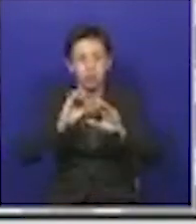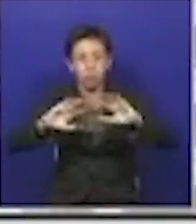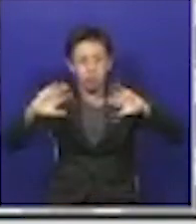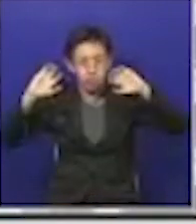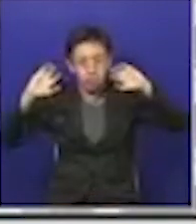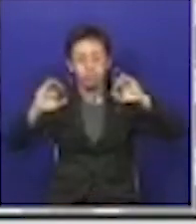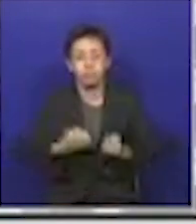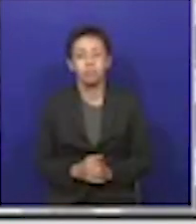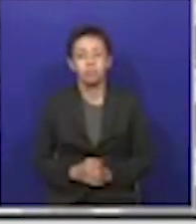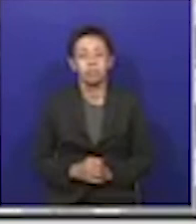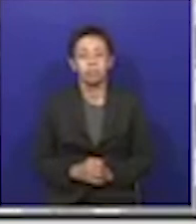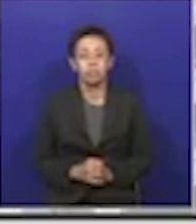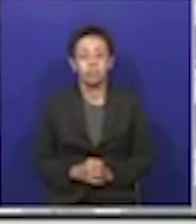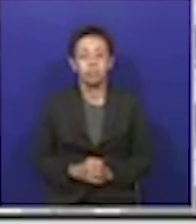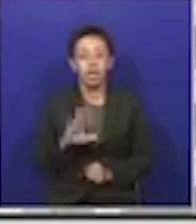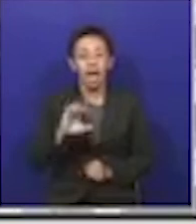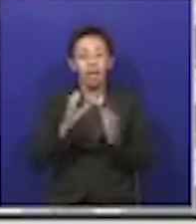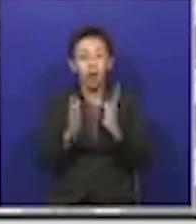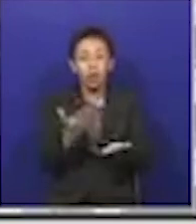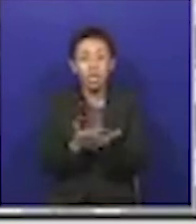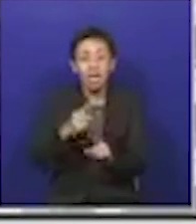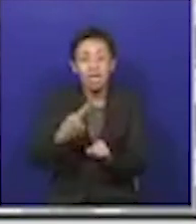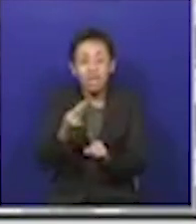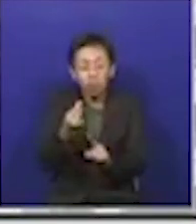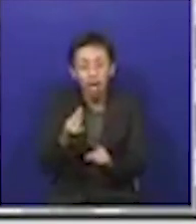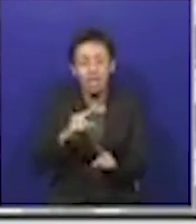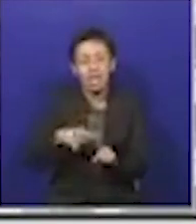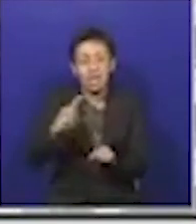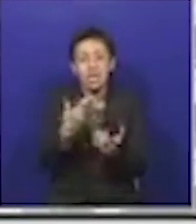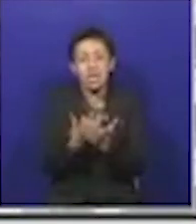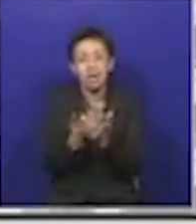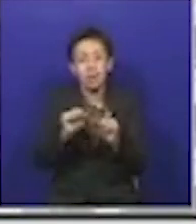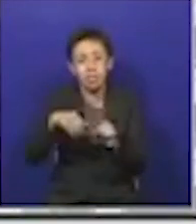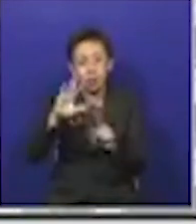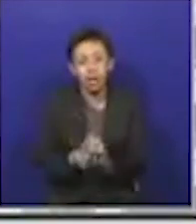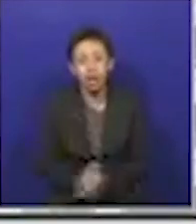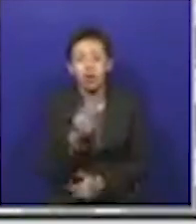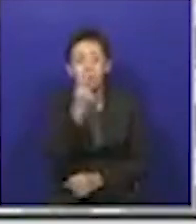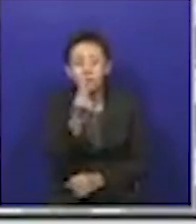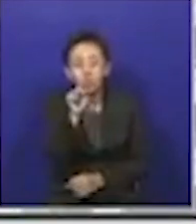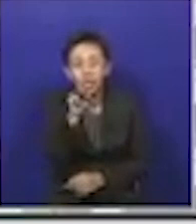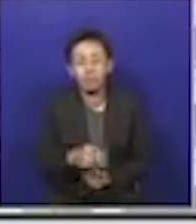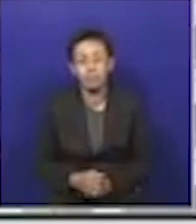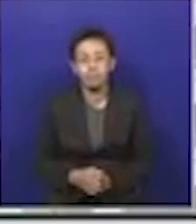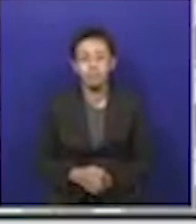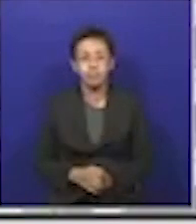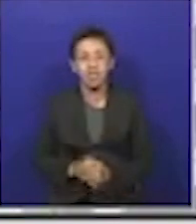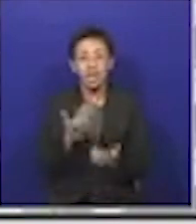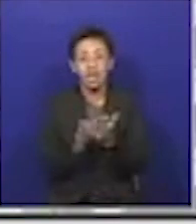ารฮะ500คนกินเงินเดือน100,000ฮะลุกขึ้นมาดูฮะเงินอี